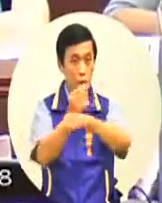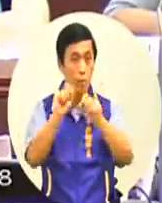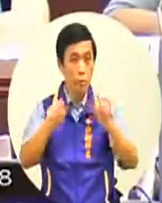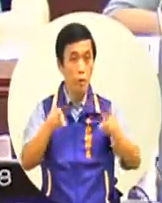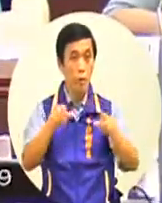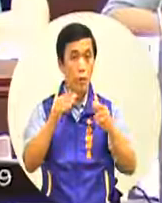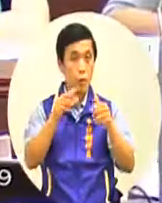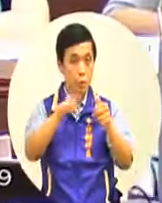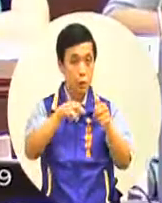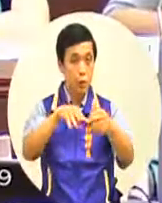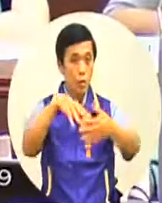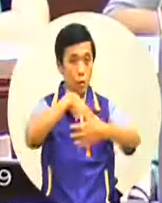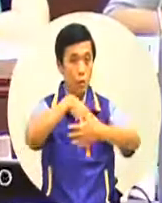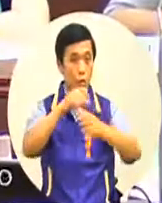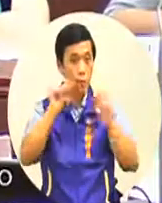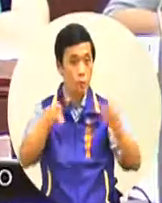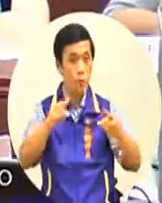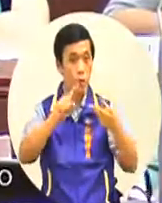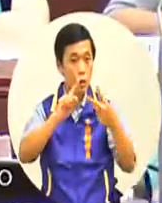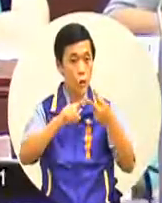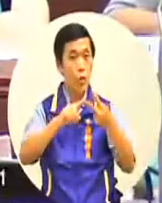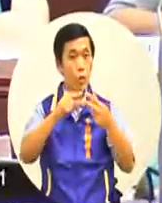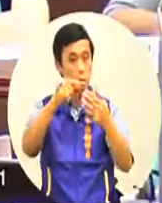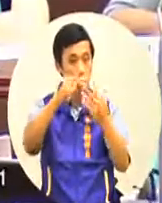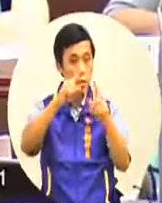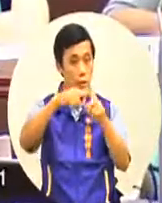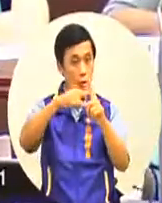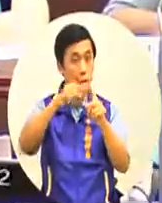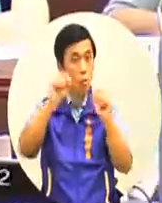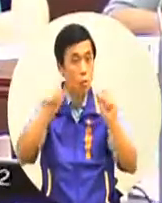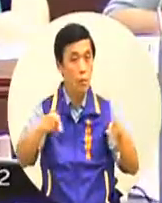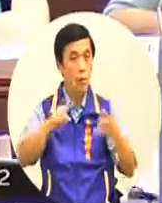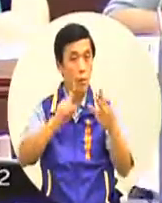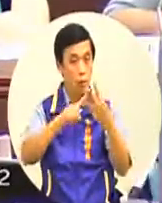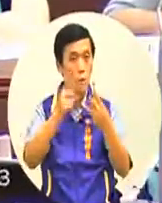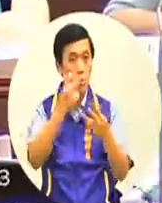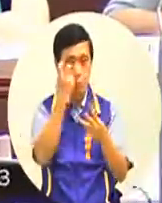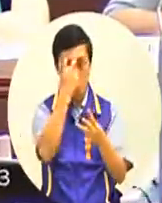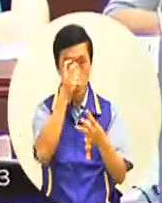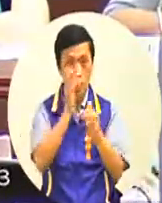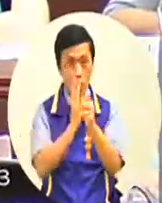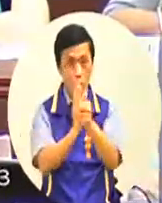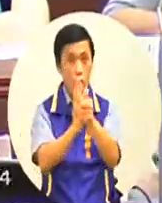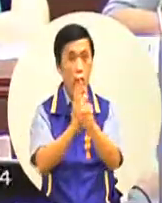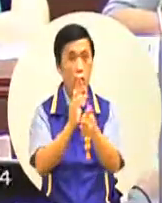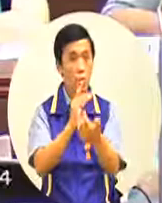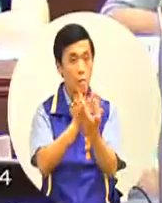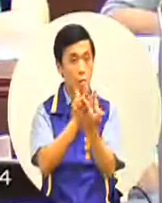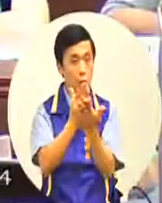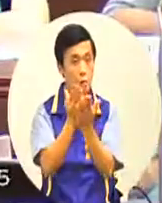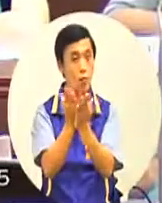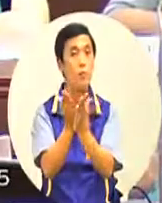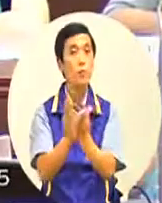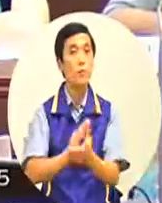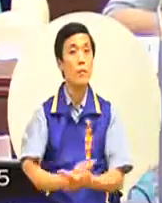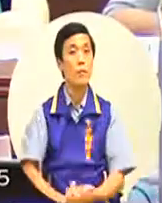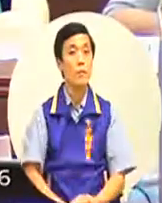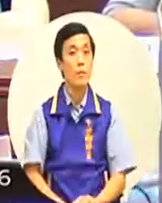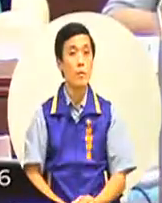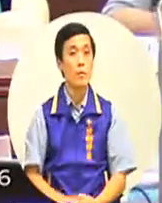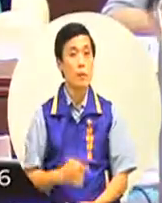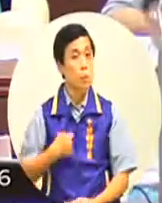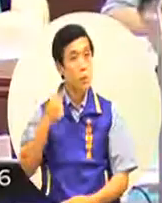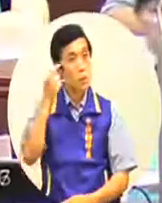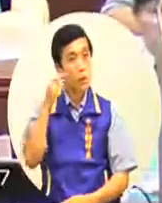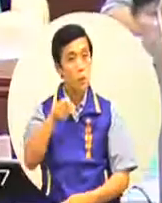也不一样啊，他有很多年，还有督导啊，还有什么他有很多不同。 好， 这边。 我想这